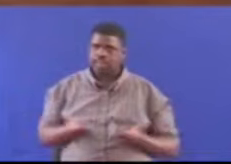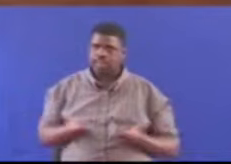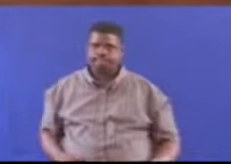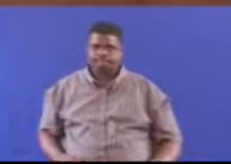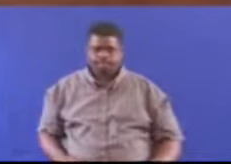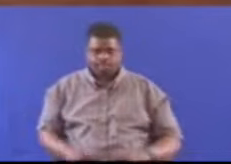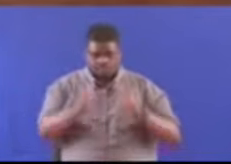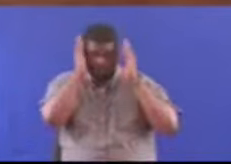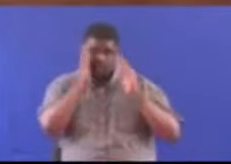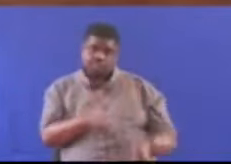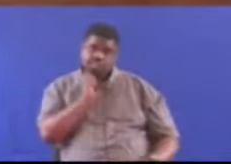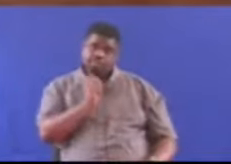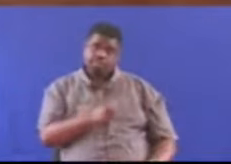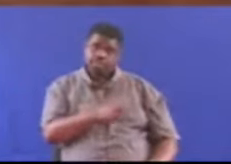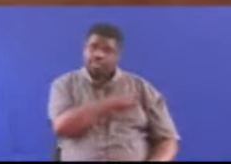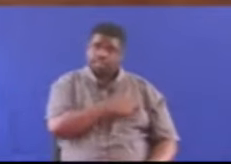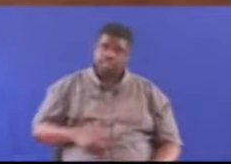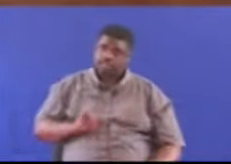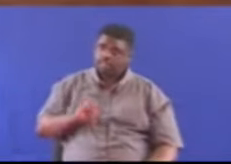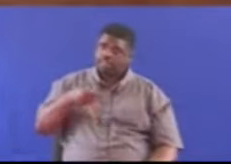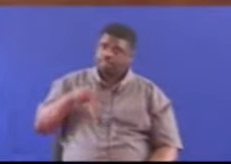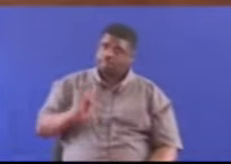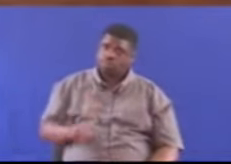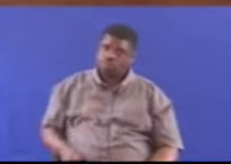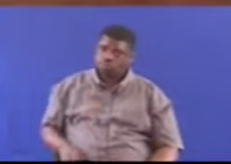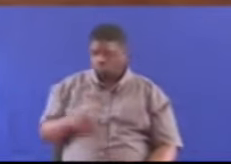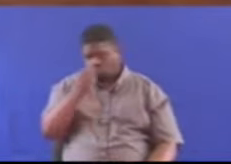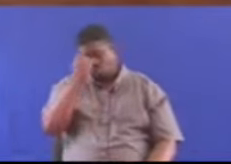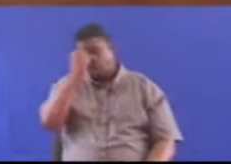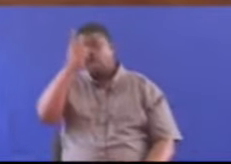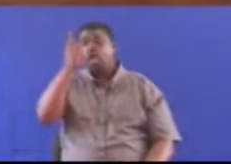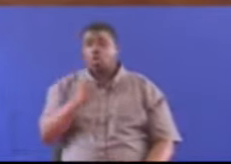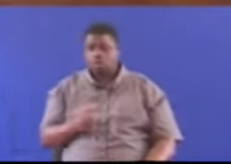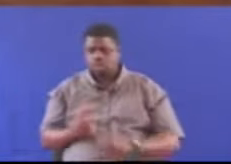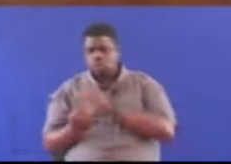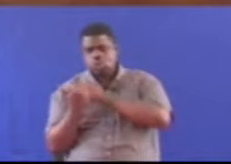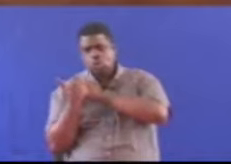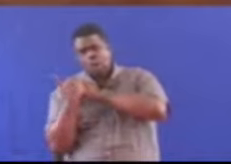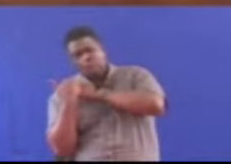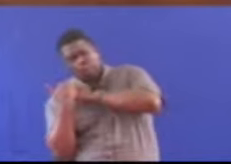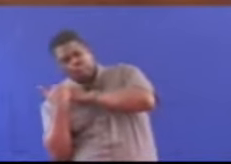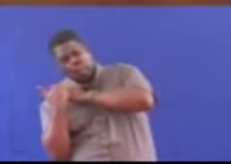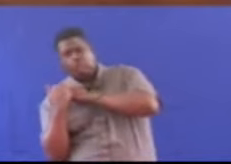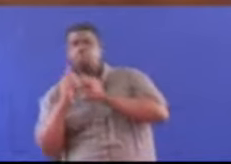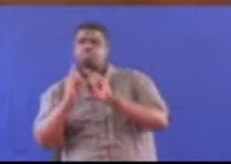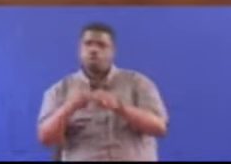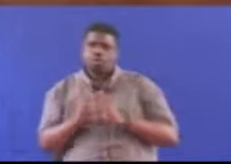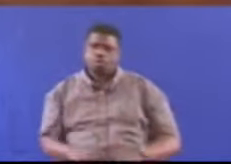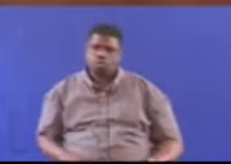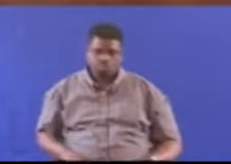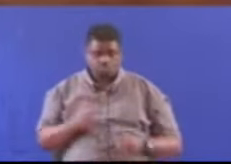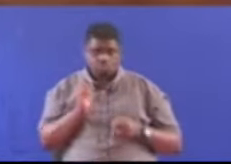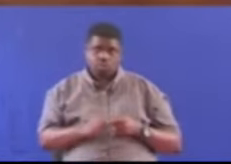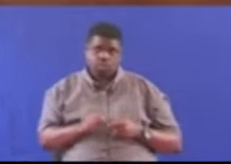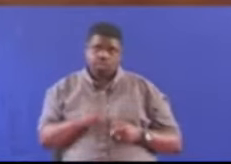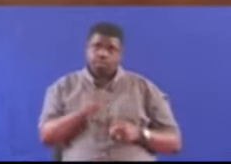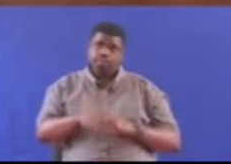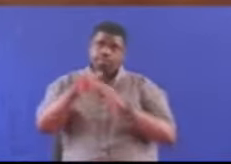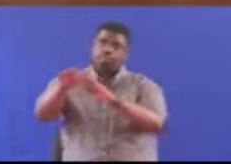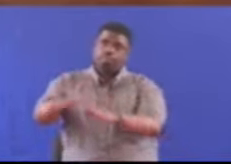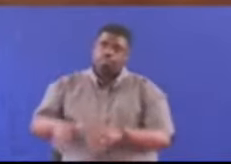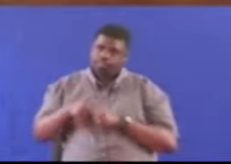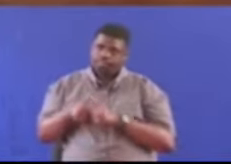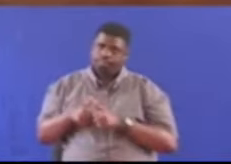IPU, tunaelewa majukumu mazito ambayo yako mbele yako. Kwanza ukiwa ni mbunge wa jimbo la